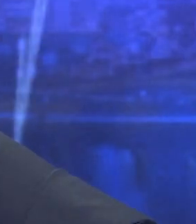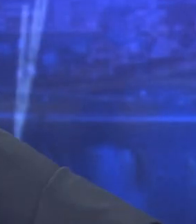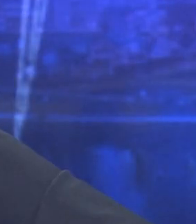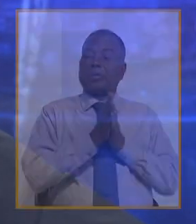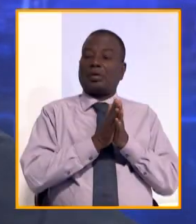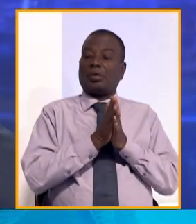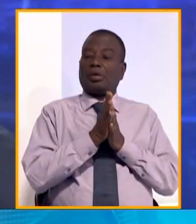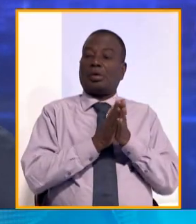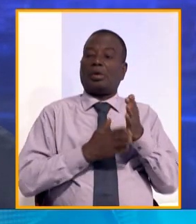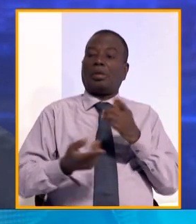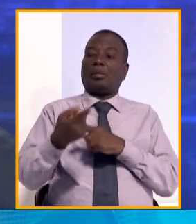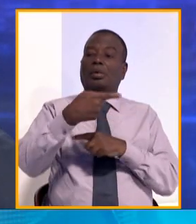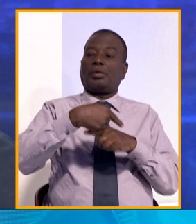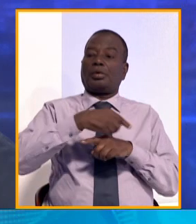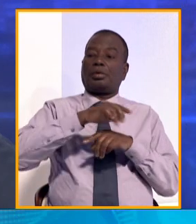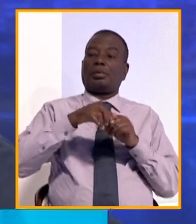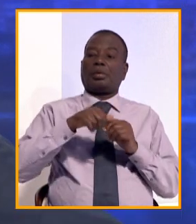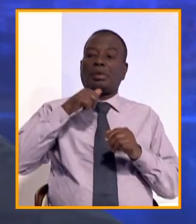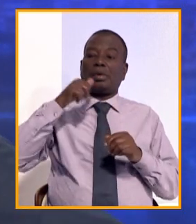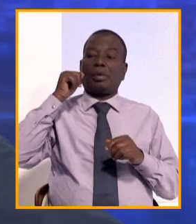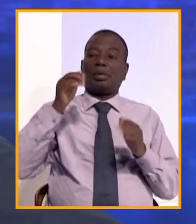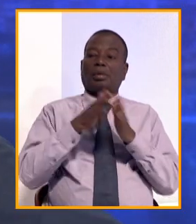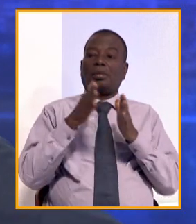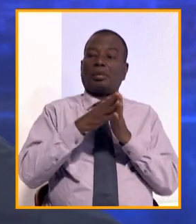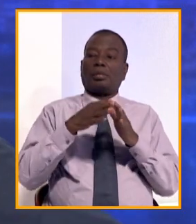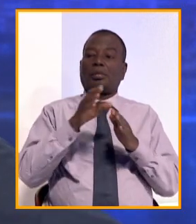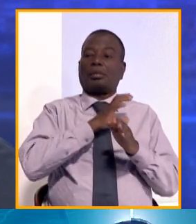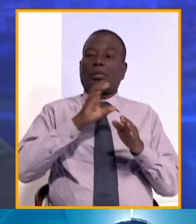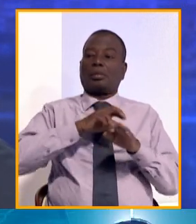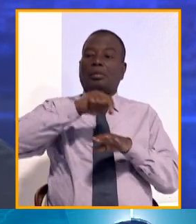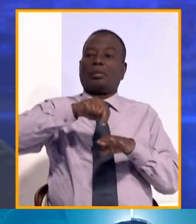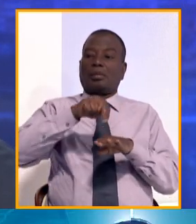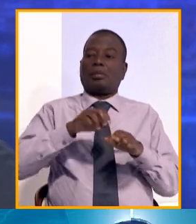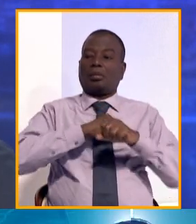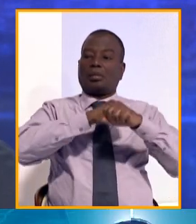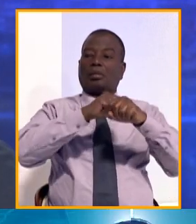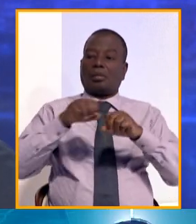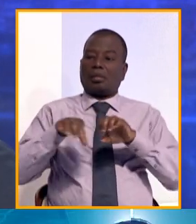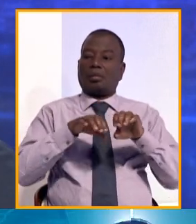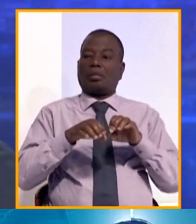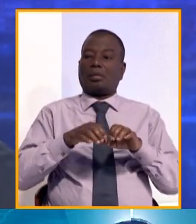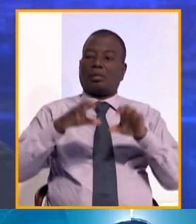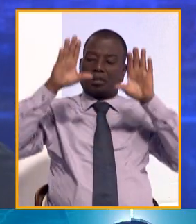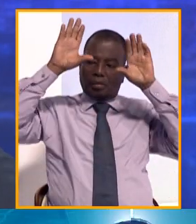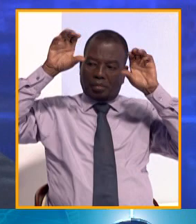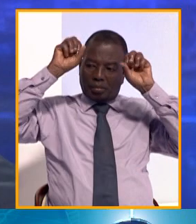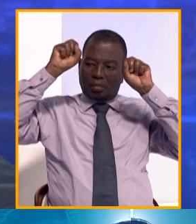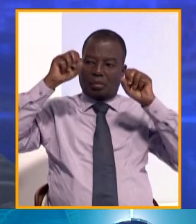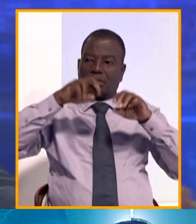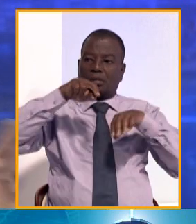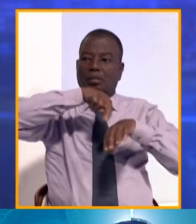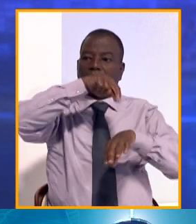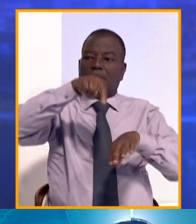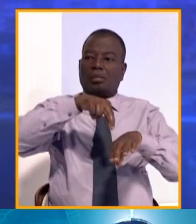Je vous le disais en titre, hier, une réunion du Conseil national de sécurité s'est tenue au palais de la présidence